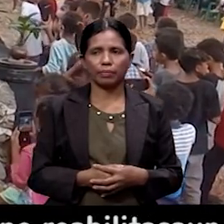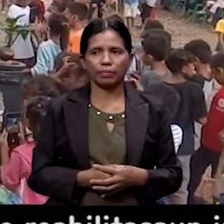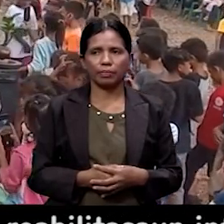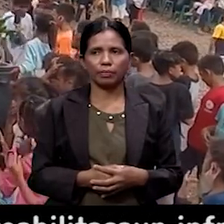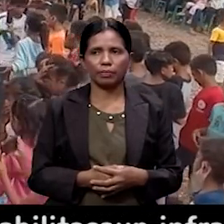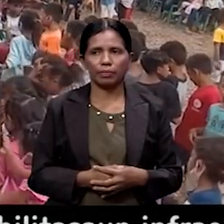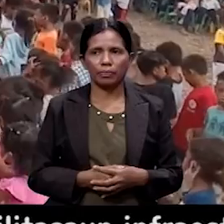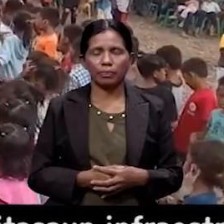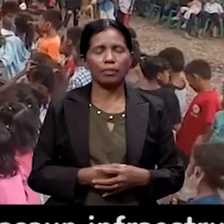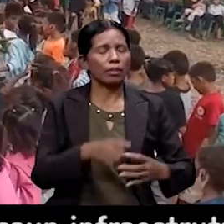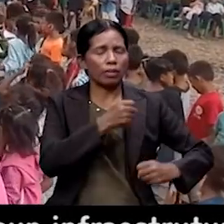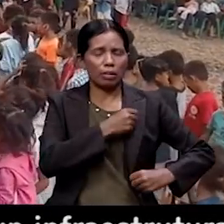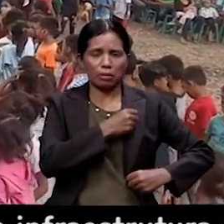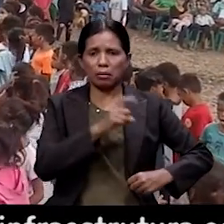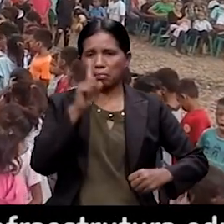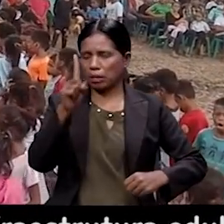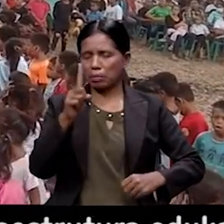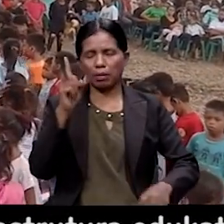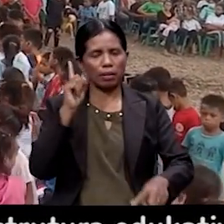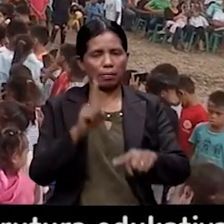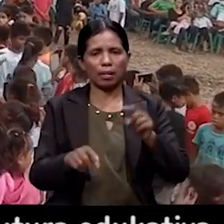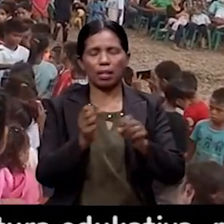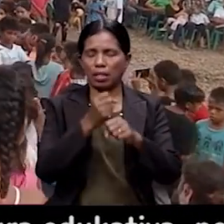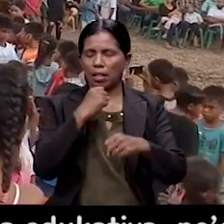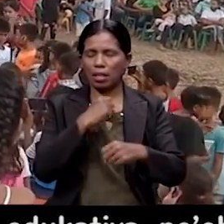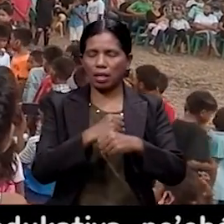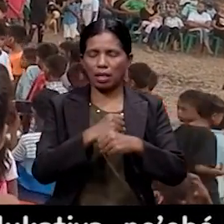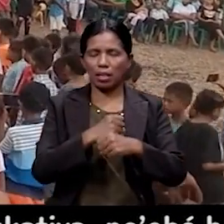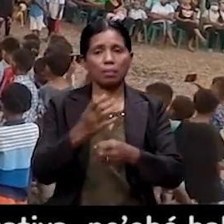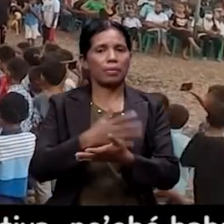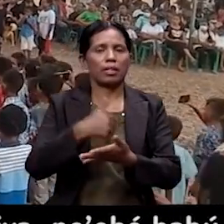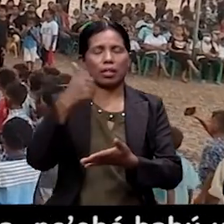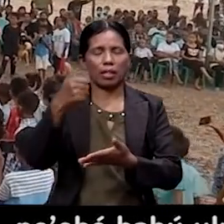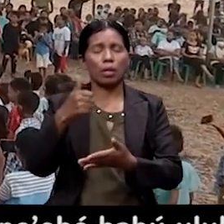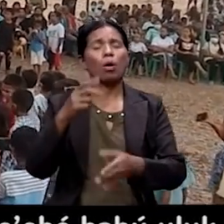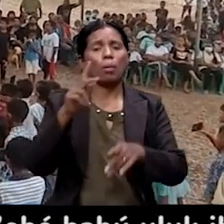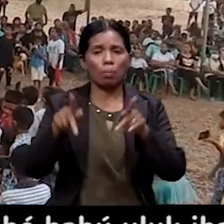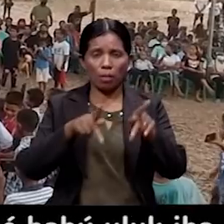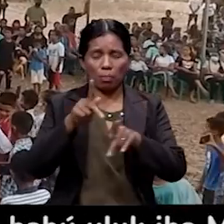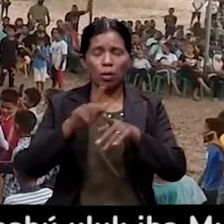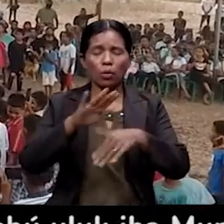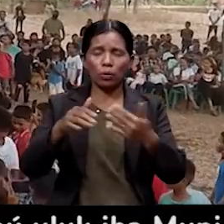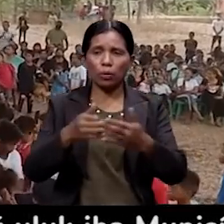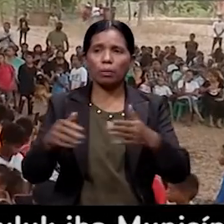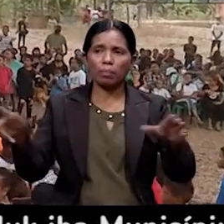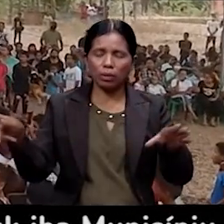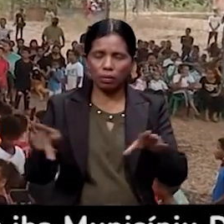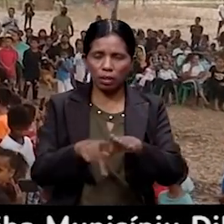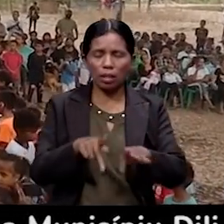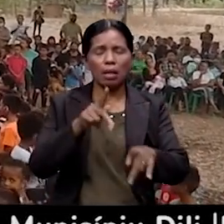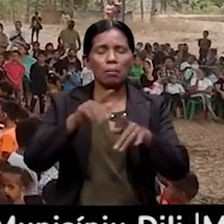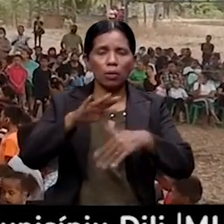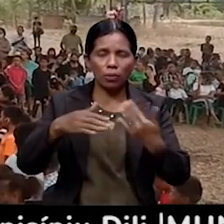Falindil mesek mos labele halo botida. Povo nene participação. Povo nene teros, né?